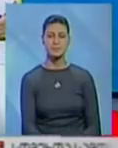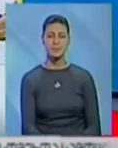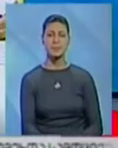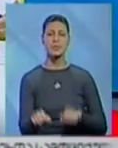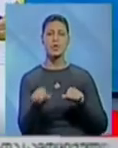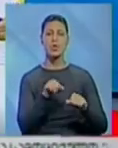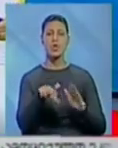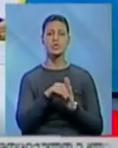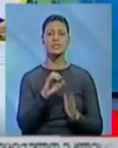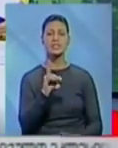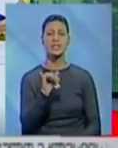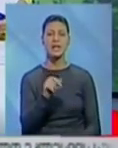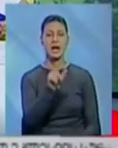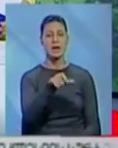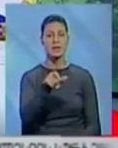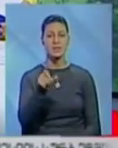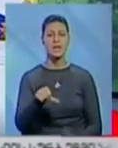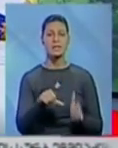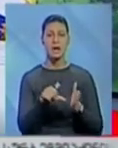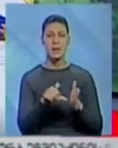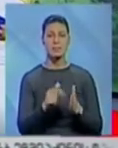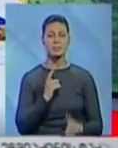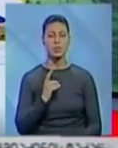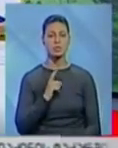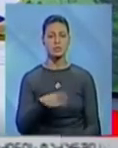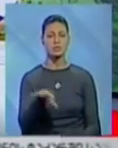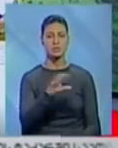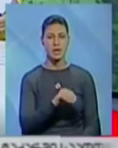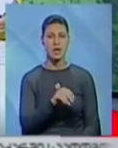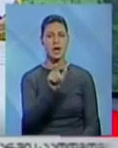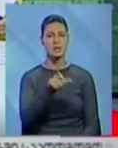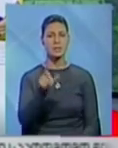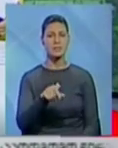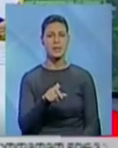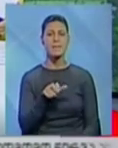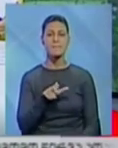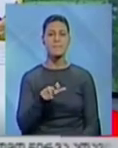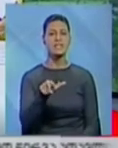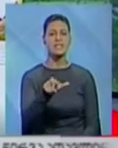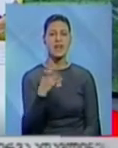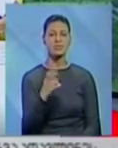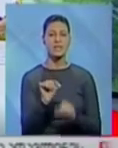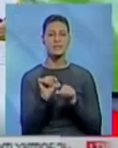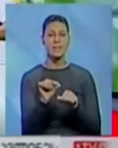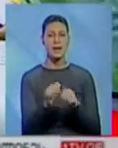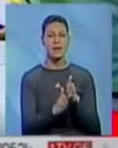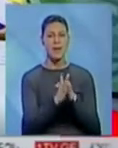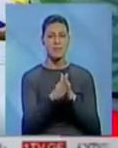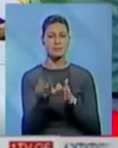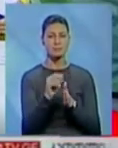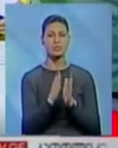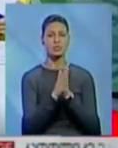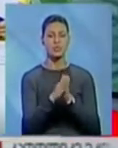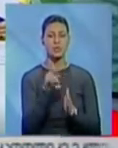გორში სკრის დასახლებაში მცხოვრები მოსახლეობა დახმარების მოლოდინშია. ადგილობრივები მტკვარზე ნაპირსამაგრი სამუშაოების ჩატარებას